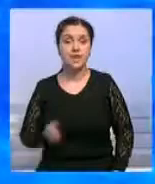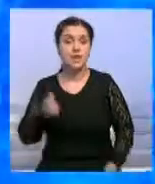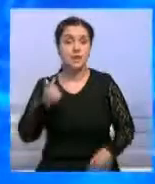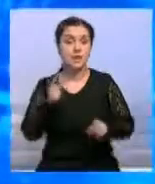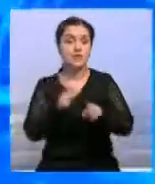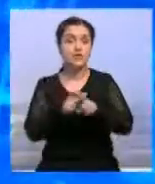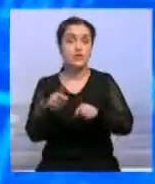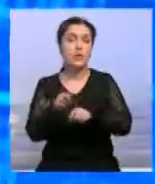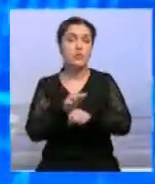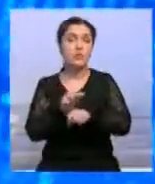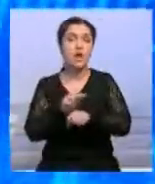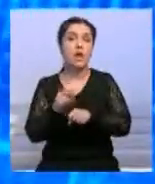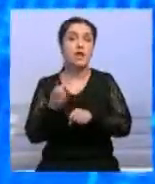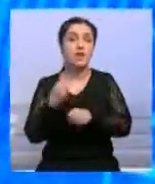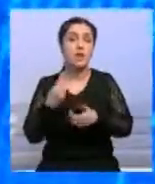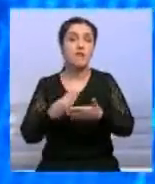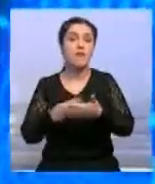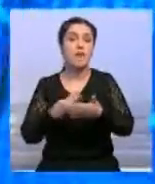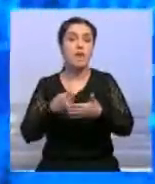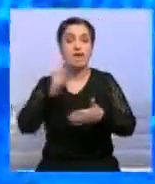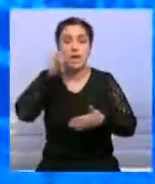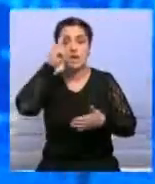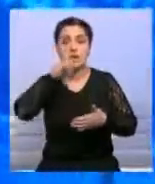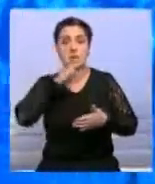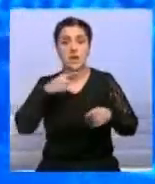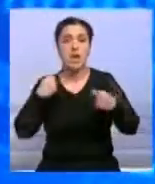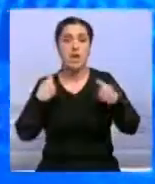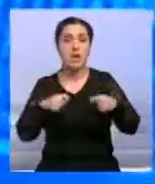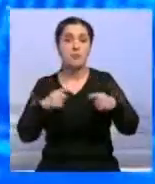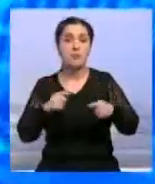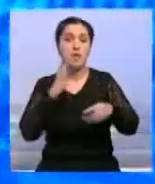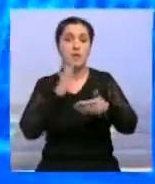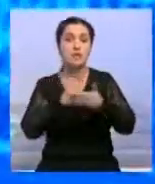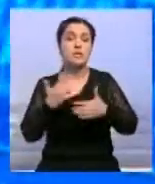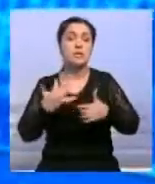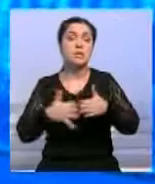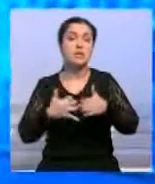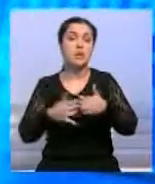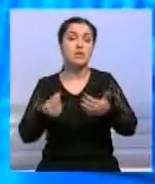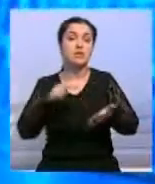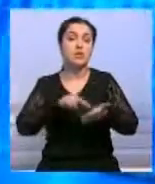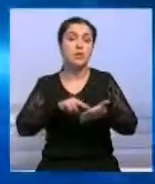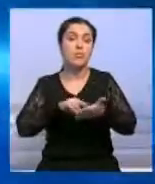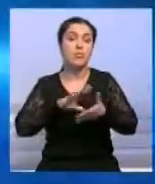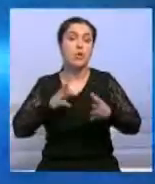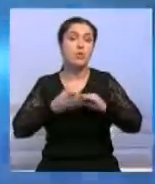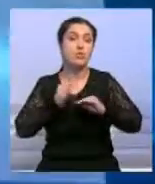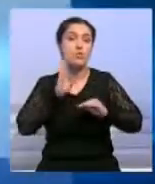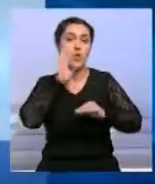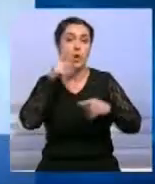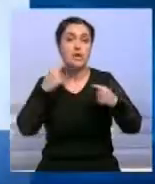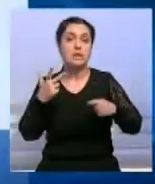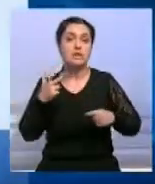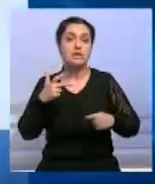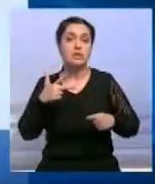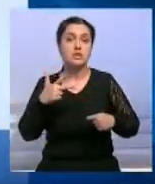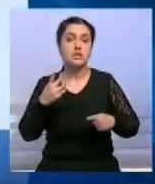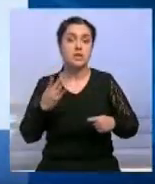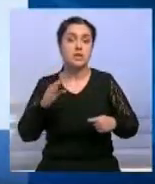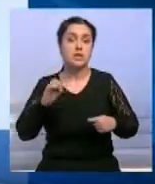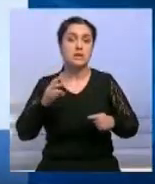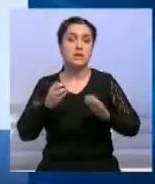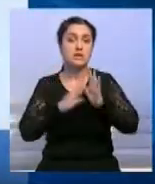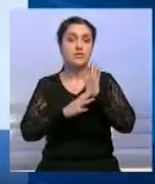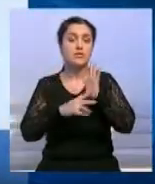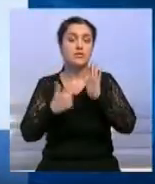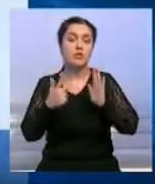И несколько слов о котировке национальной валюты. На казахстанской фондовой бирже установился средневзвешенный курс по итогам утренних торгов. 334